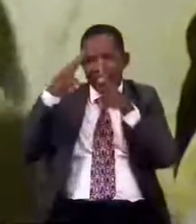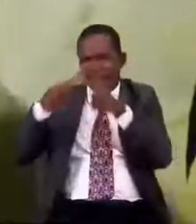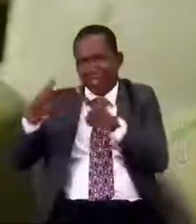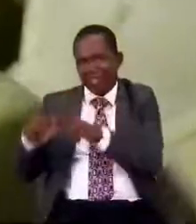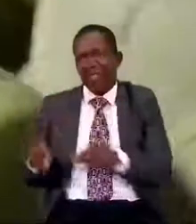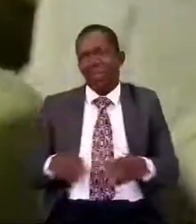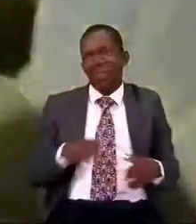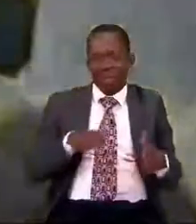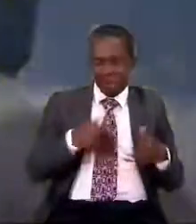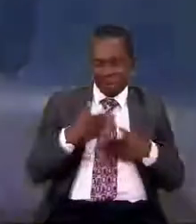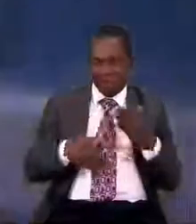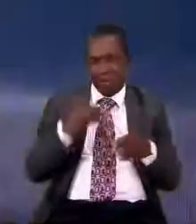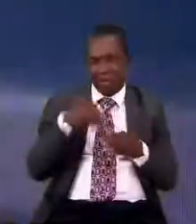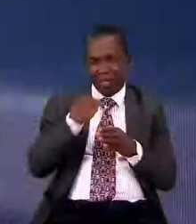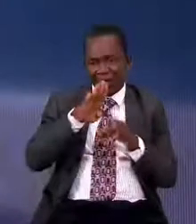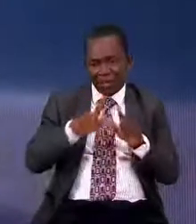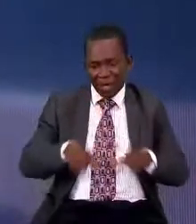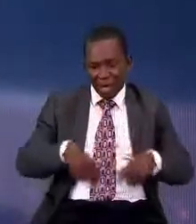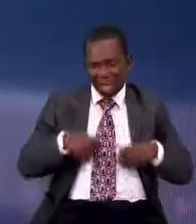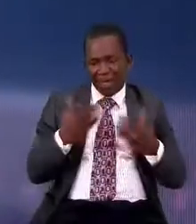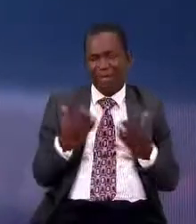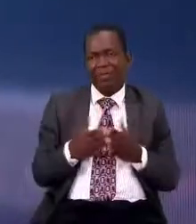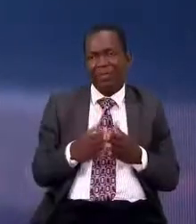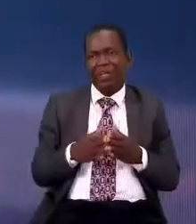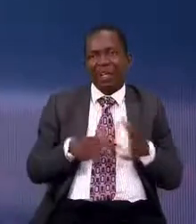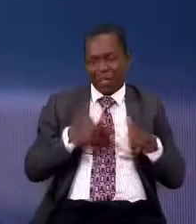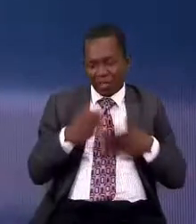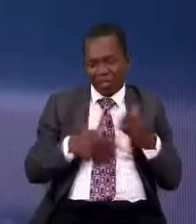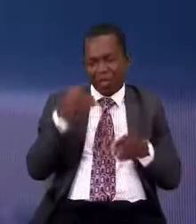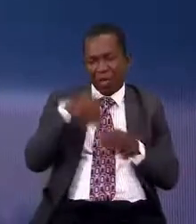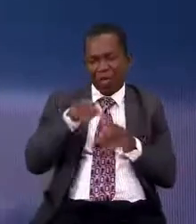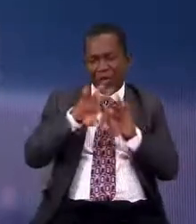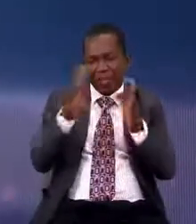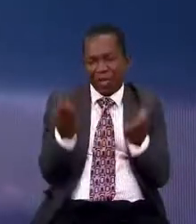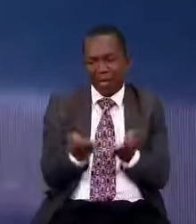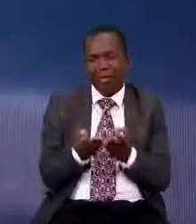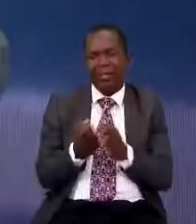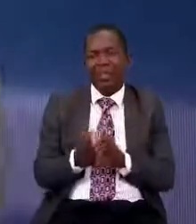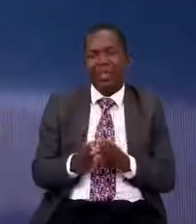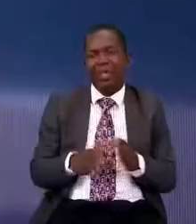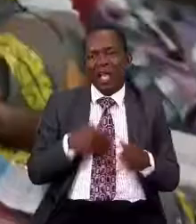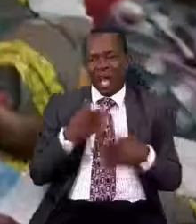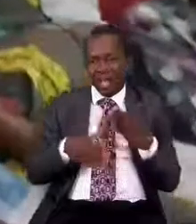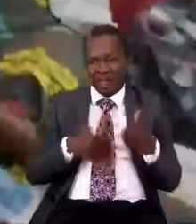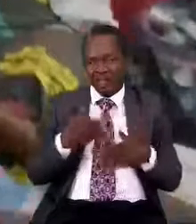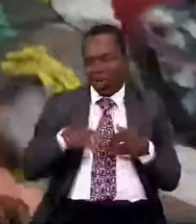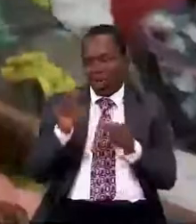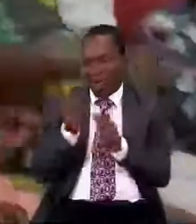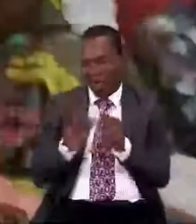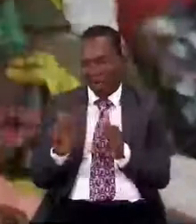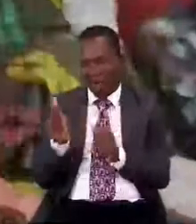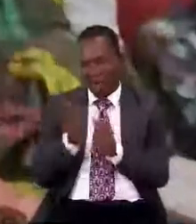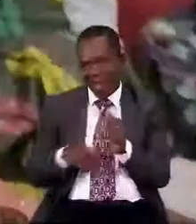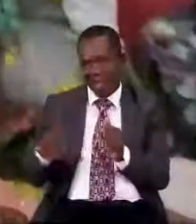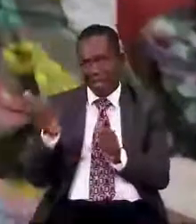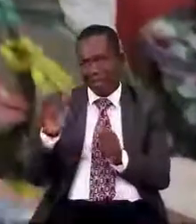votre famille. La joie partout où nous nous connectons avec la parole de Dieu maintenant au